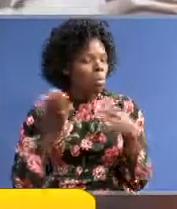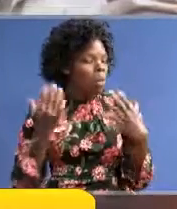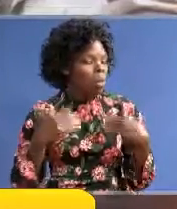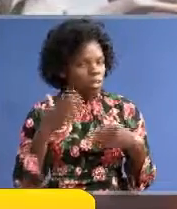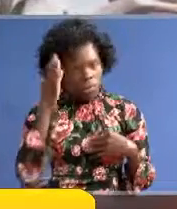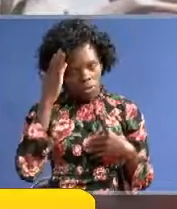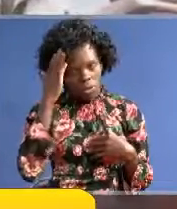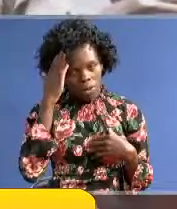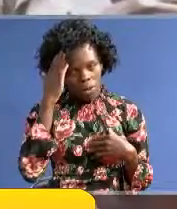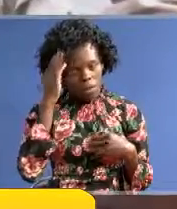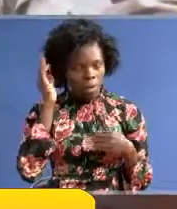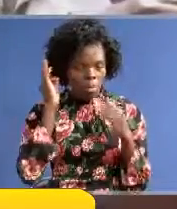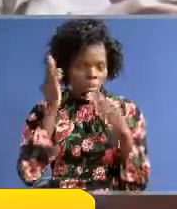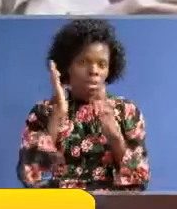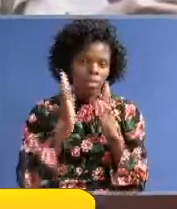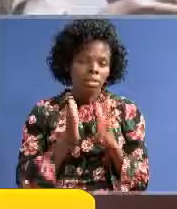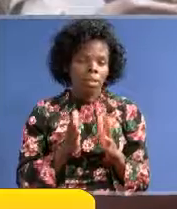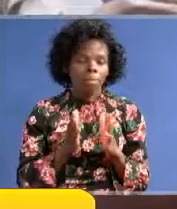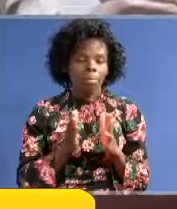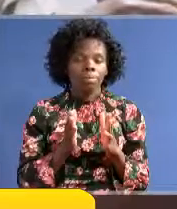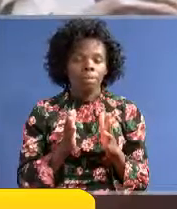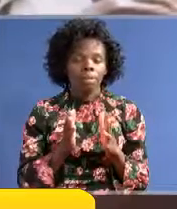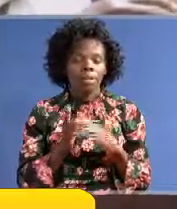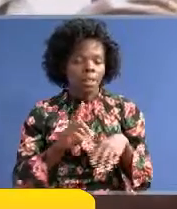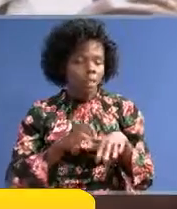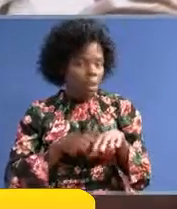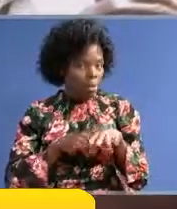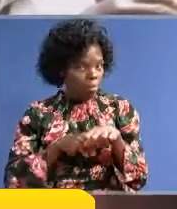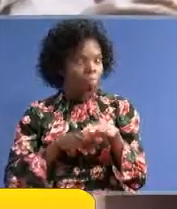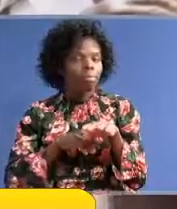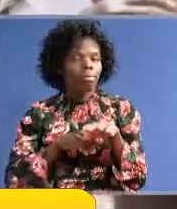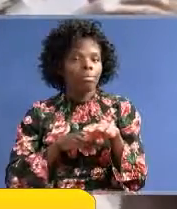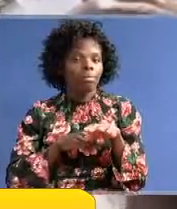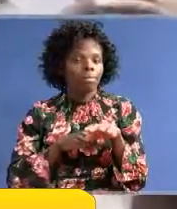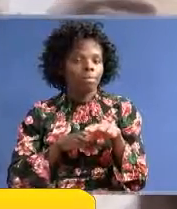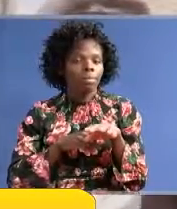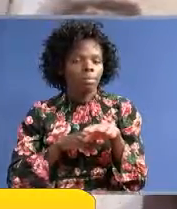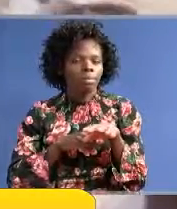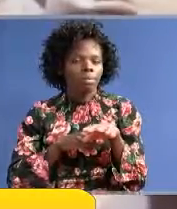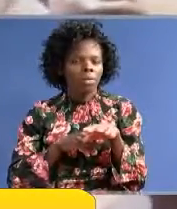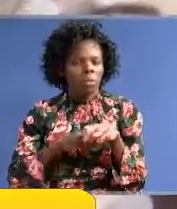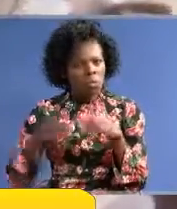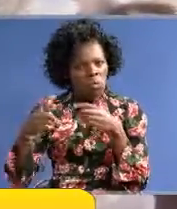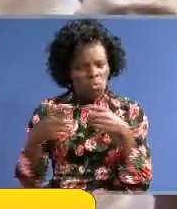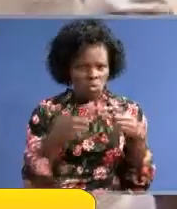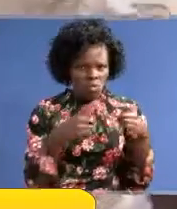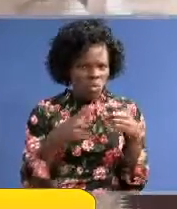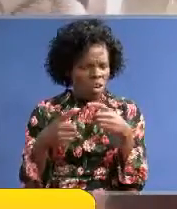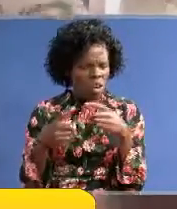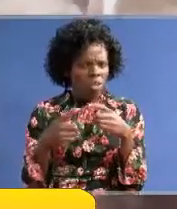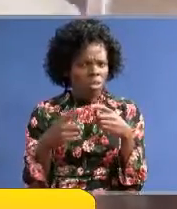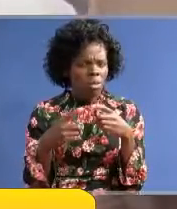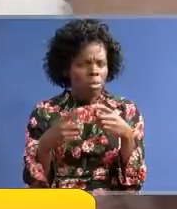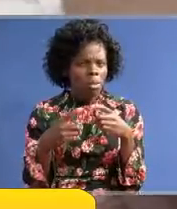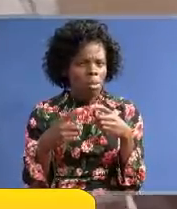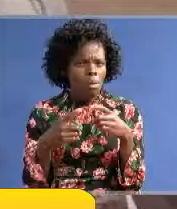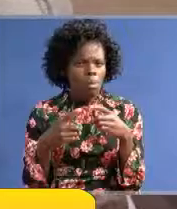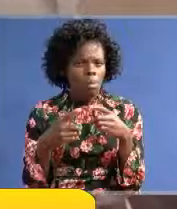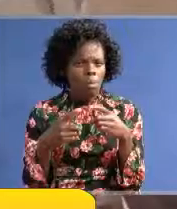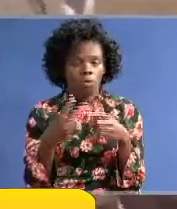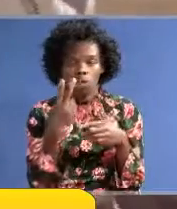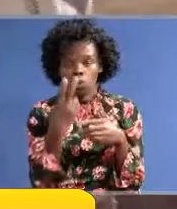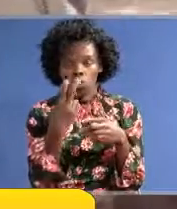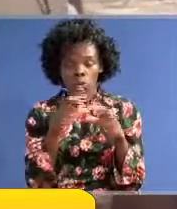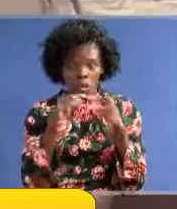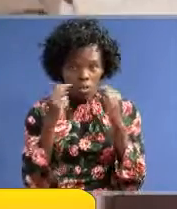kama mhubiri T.D. Jakes, wakati ambapo kulikuwa na furukano za kabila